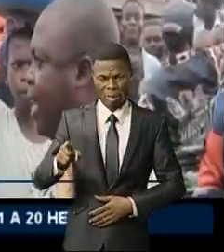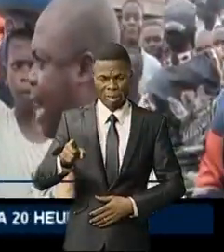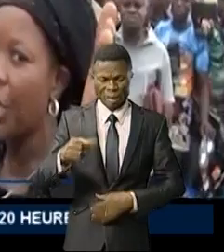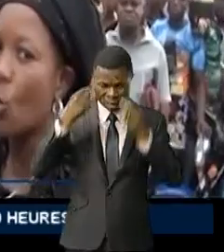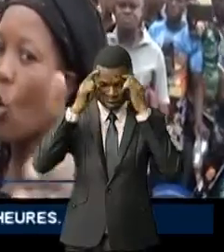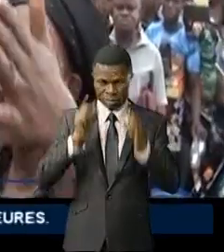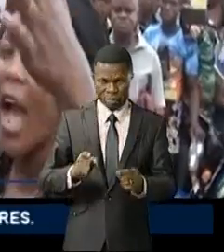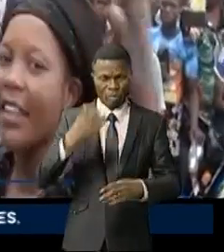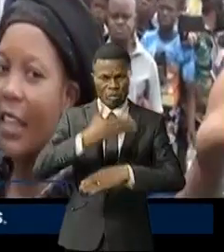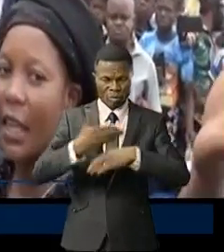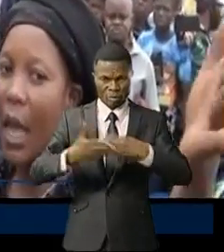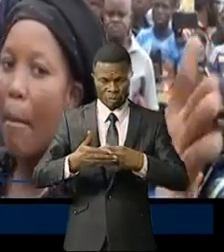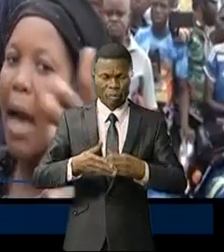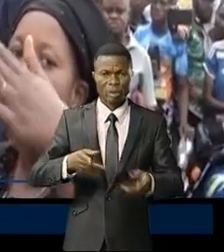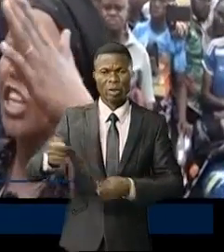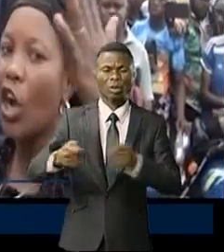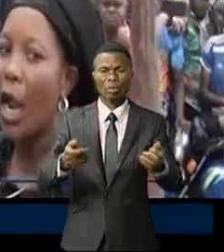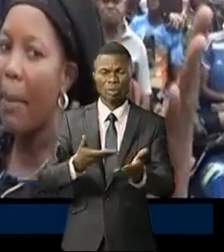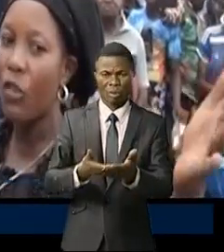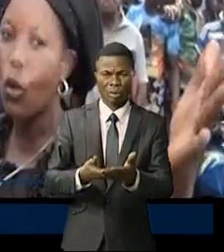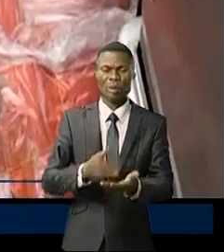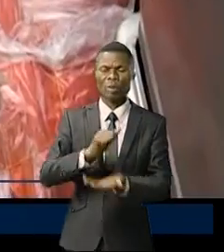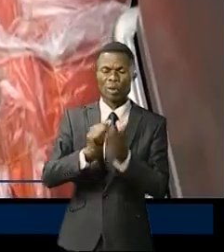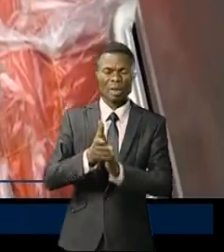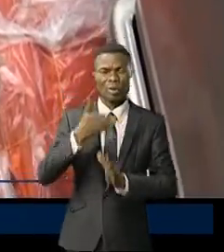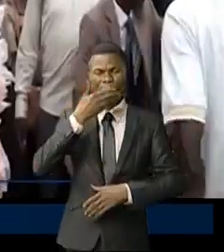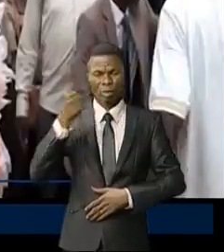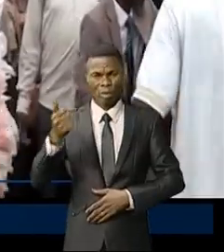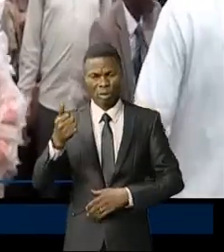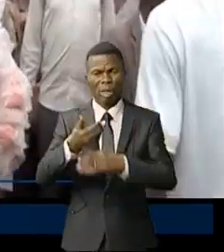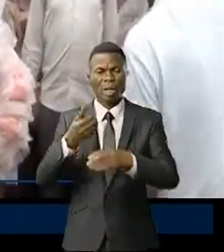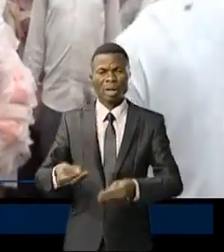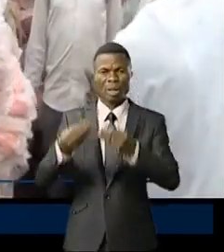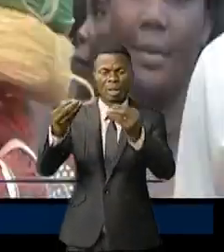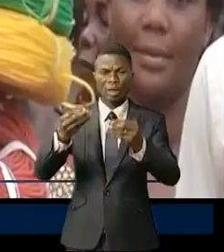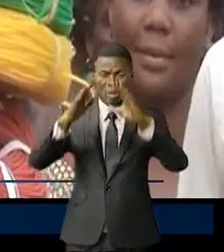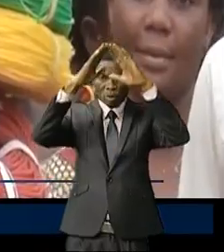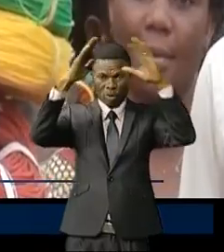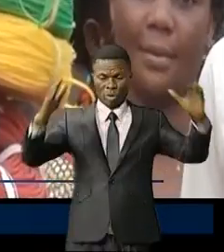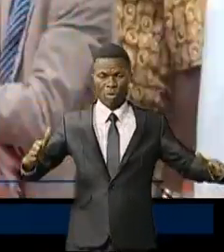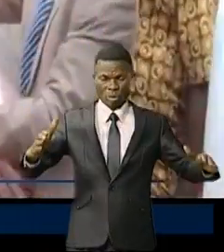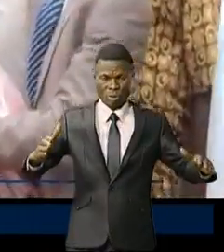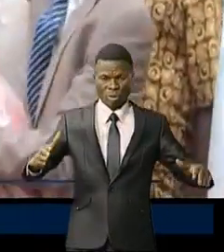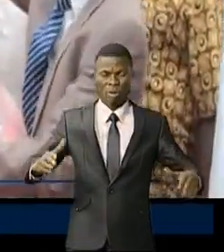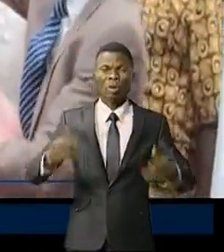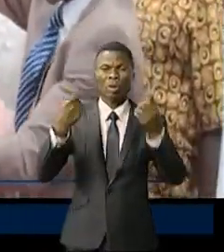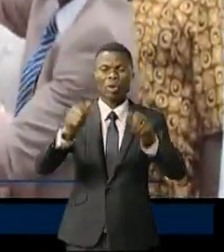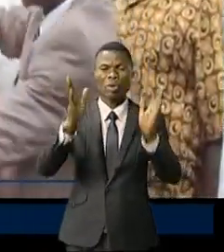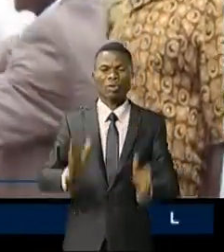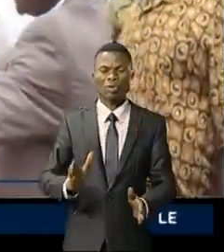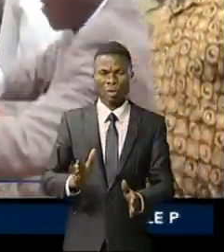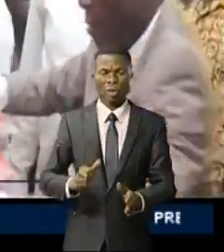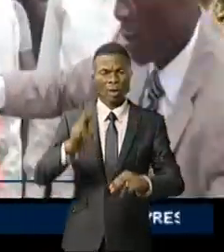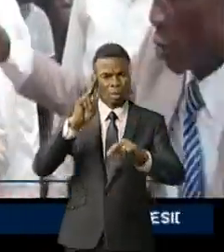la réhabilitation du marché pour le rendre plus moderne. Ce, avant de remettre des bâches et cordes d'attache aux vendeurs pour s'abriter contre